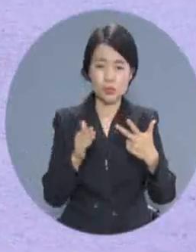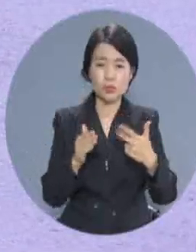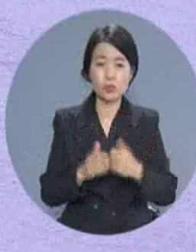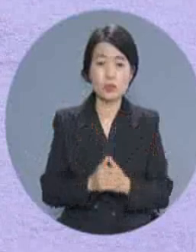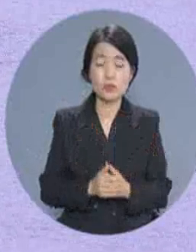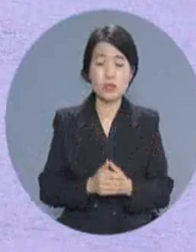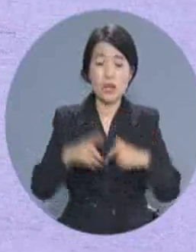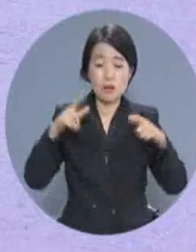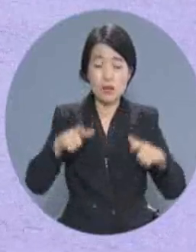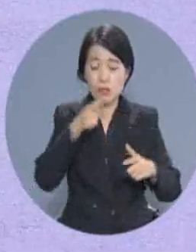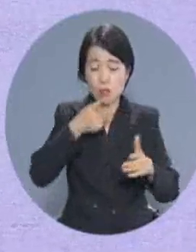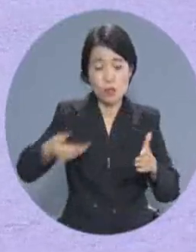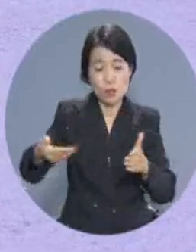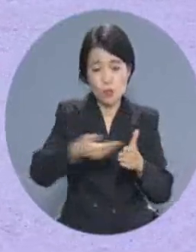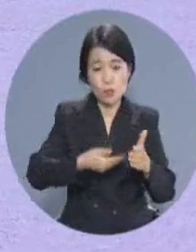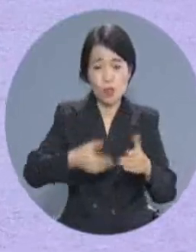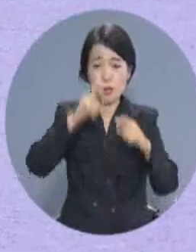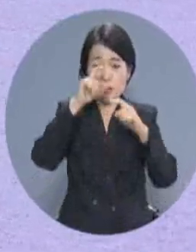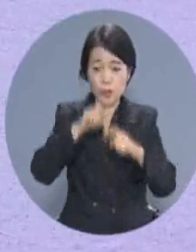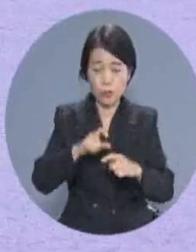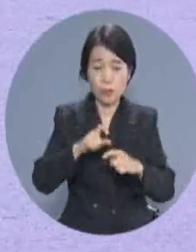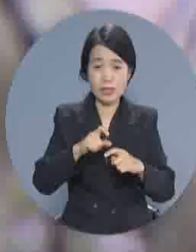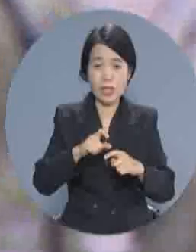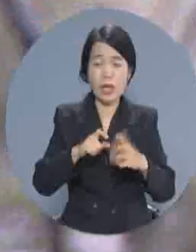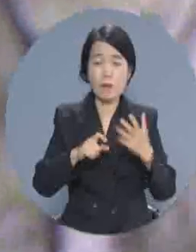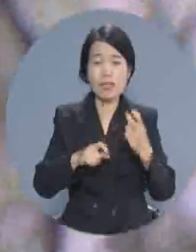있으며 관내 저수지 평균 저수율은